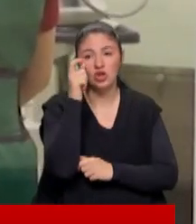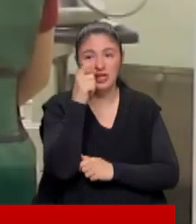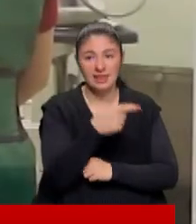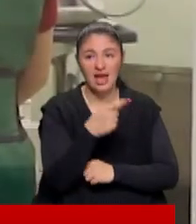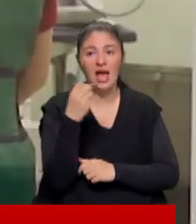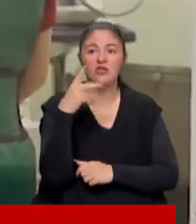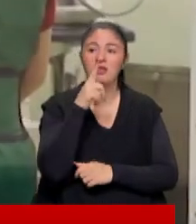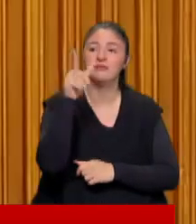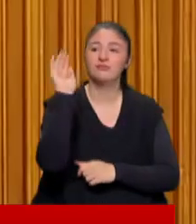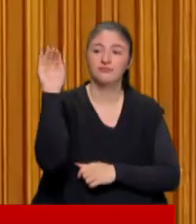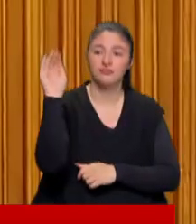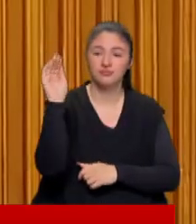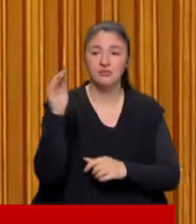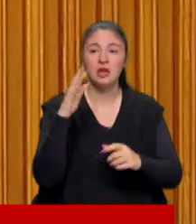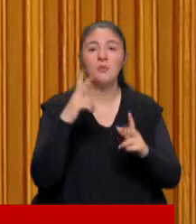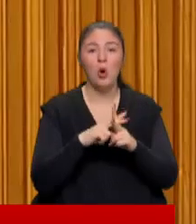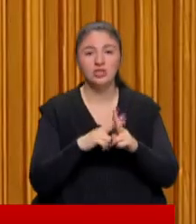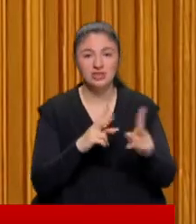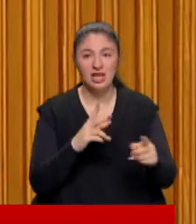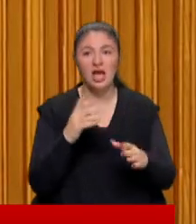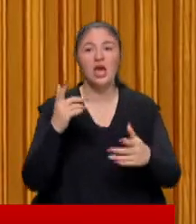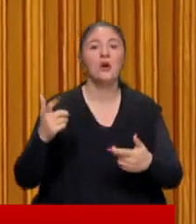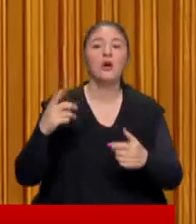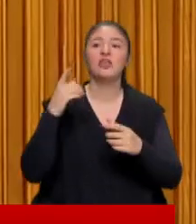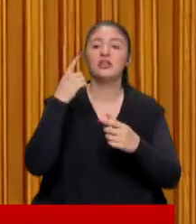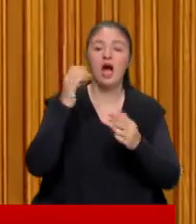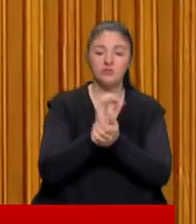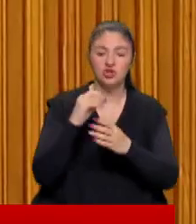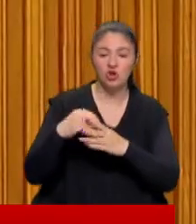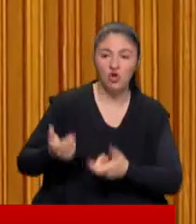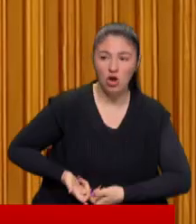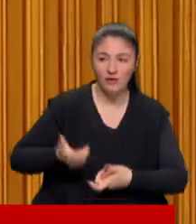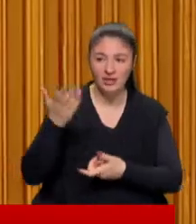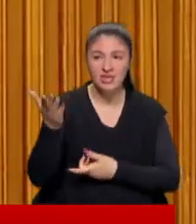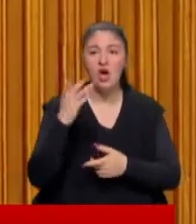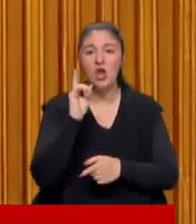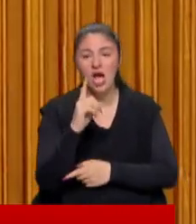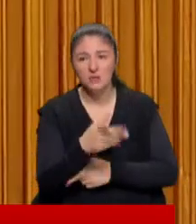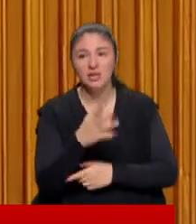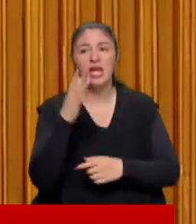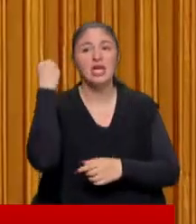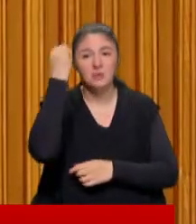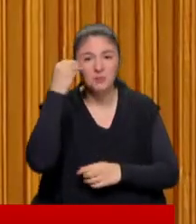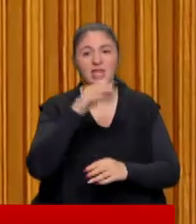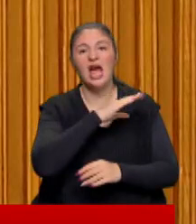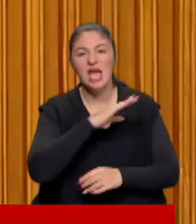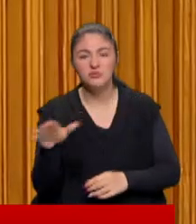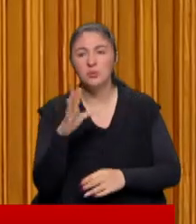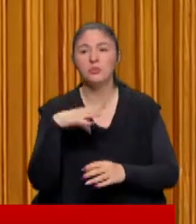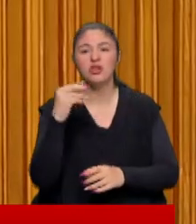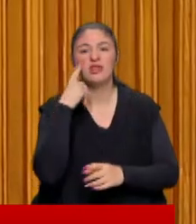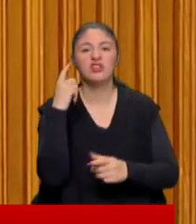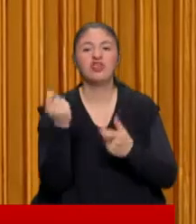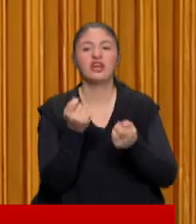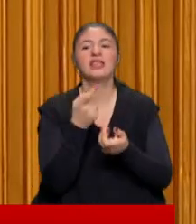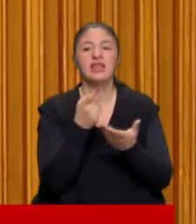de Erdoğan'a seslendi. Polisine, infaz koruma memuruna, öğretmenine, müezzinine, imamına, tüm kamu